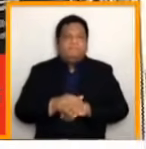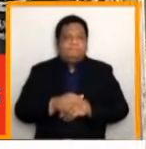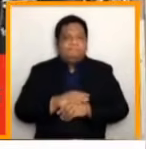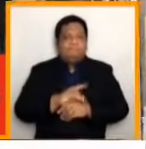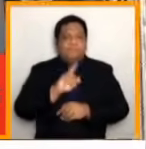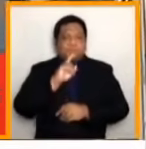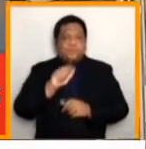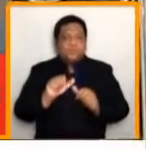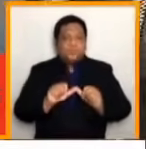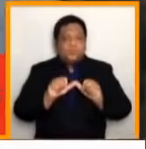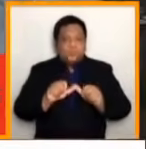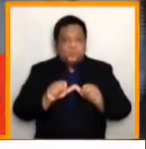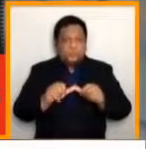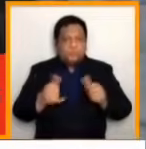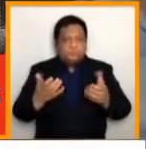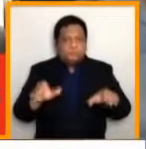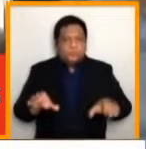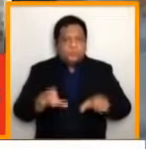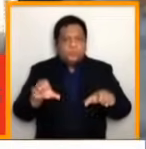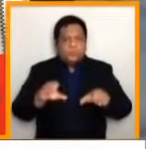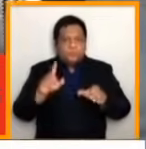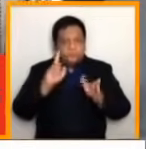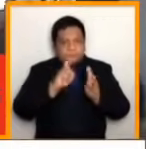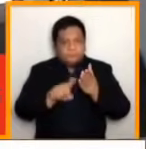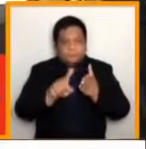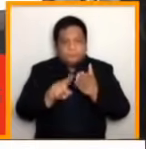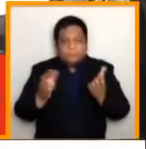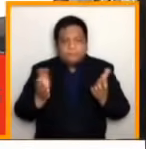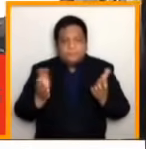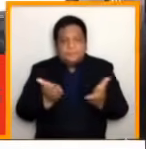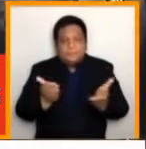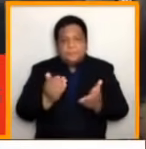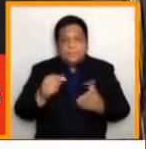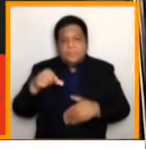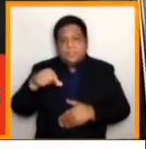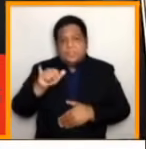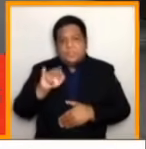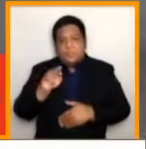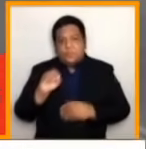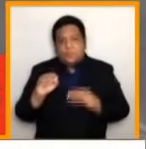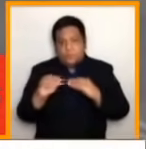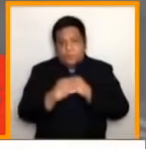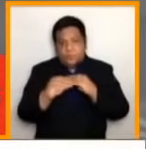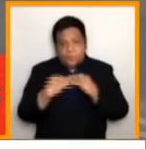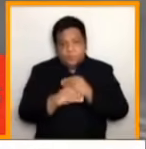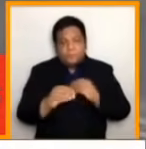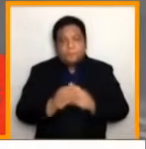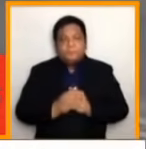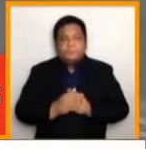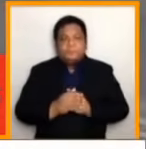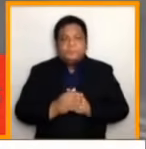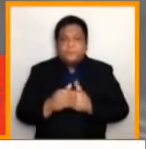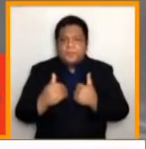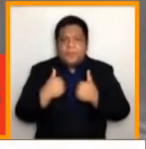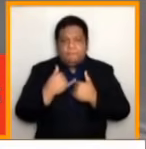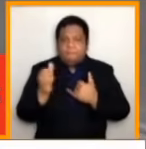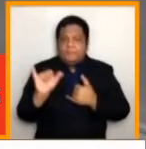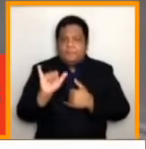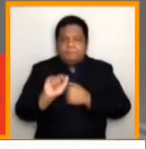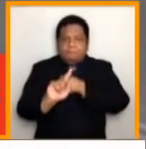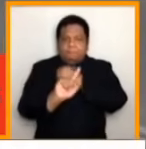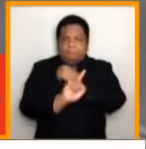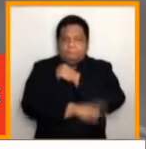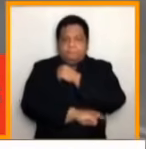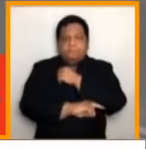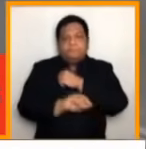kanilang pag-i-inspect dito sa kahabaan ng Quirino Highway at may nakaharap ding mga multa itong mga